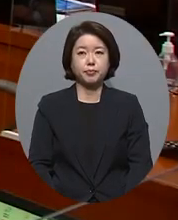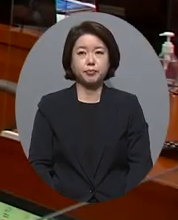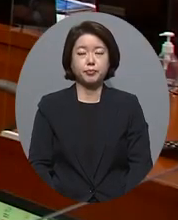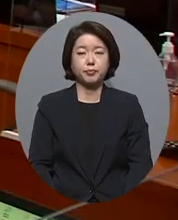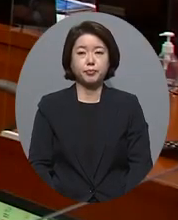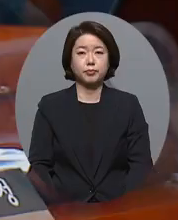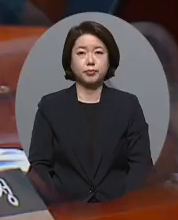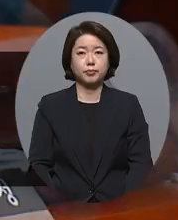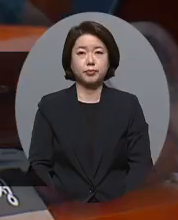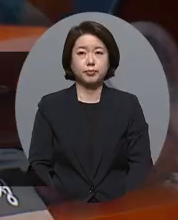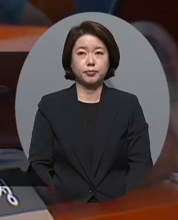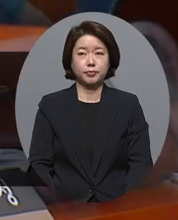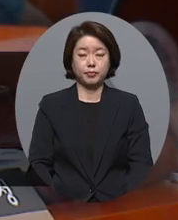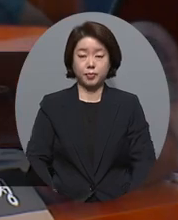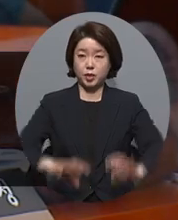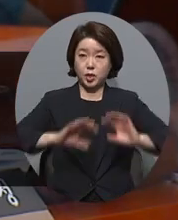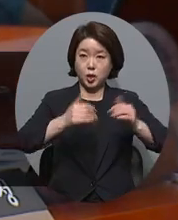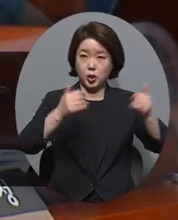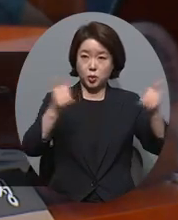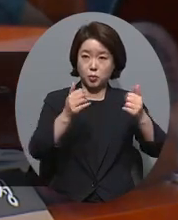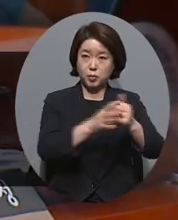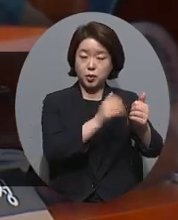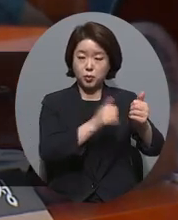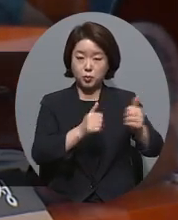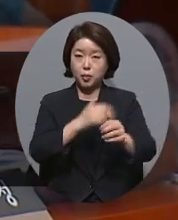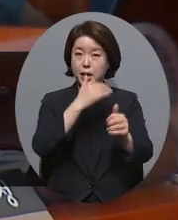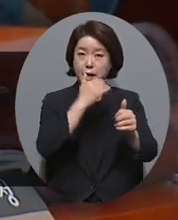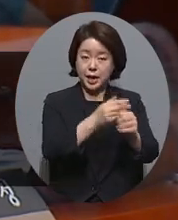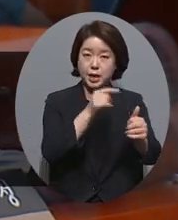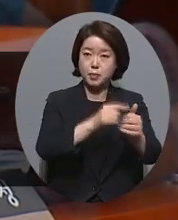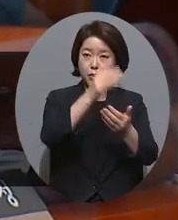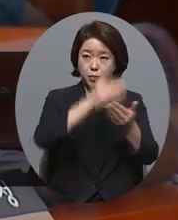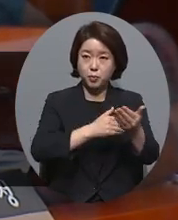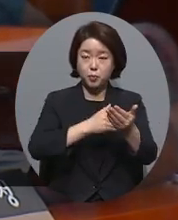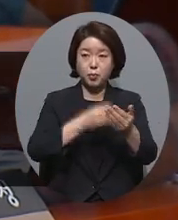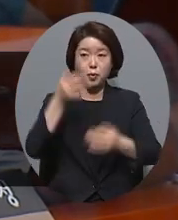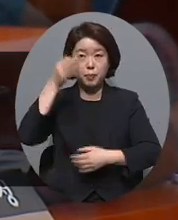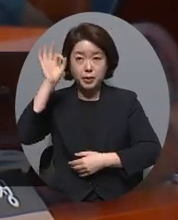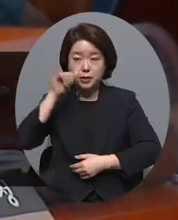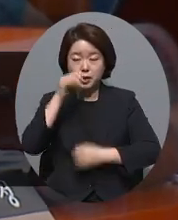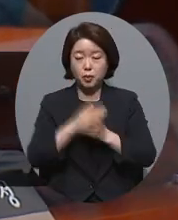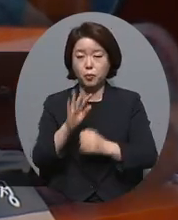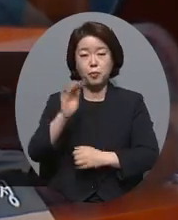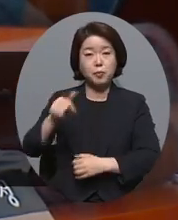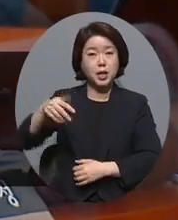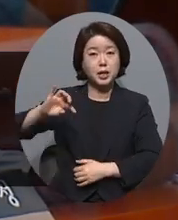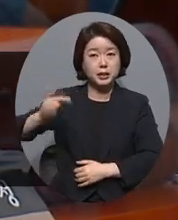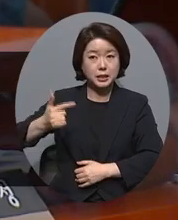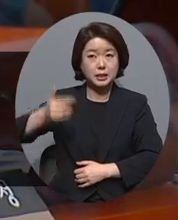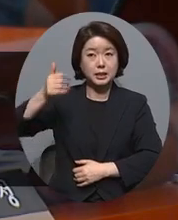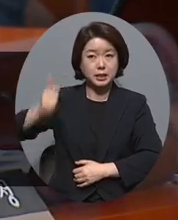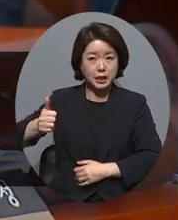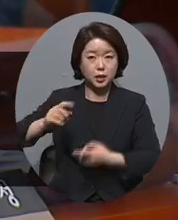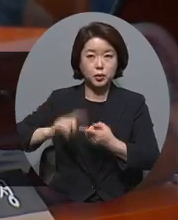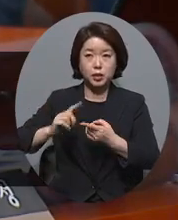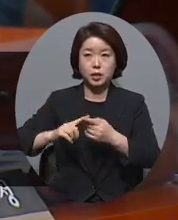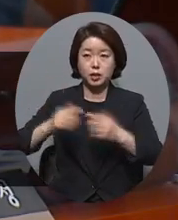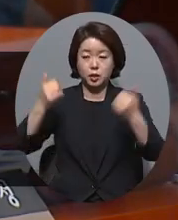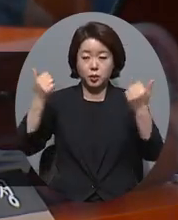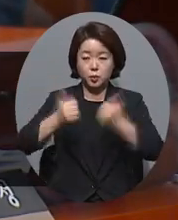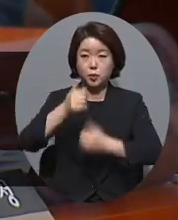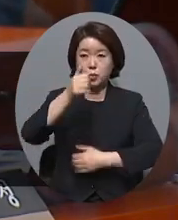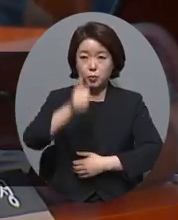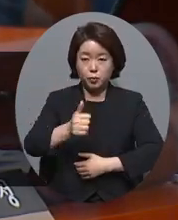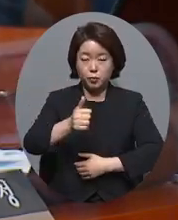400명은 국회의 국무위원 해임 권위안을 받아들임으로써 닭진장관에 대한 회장